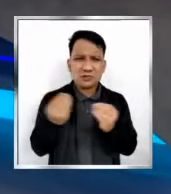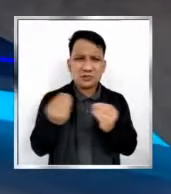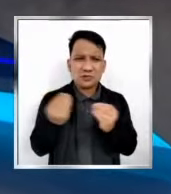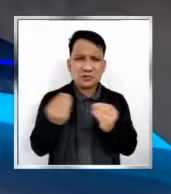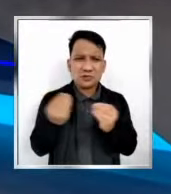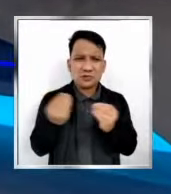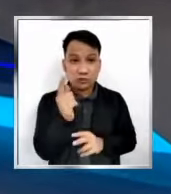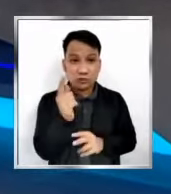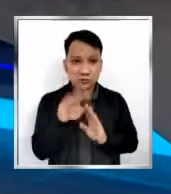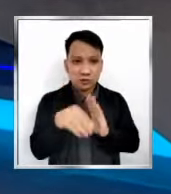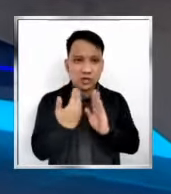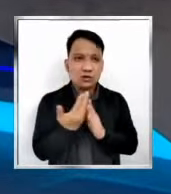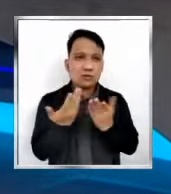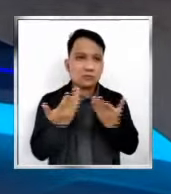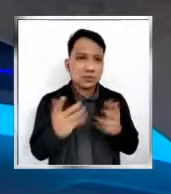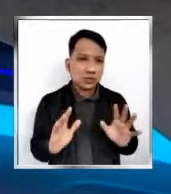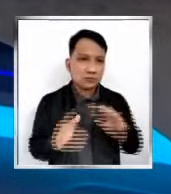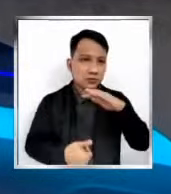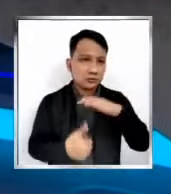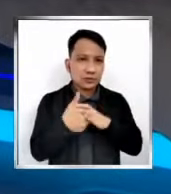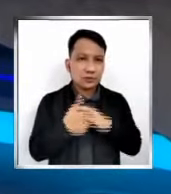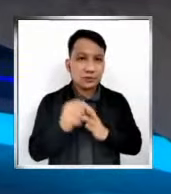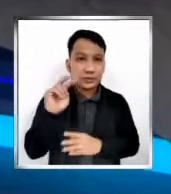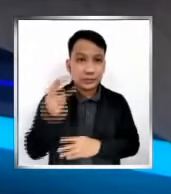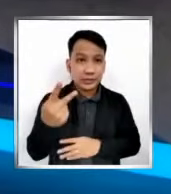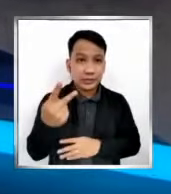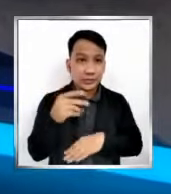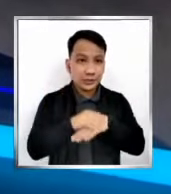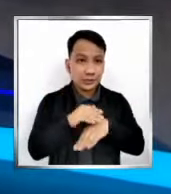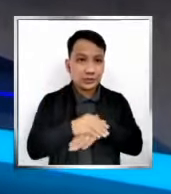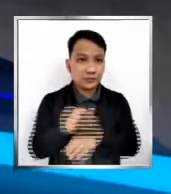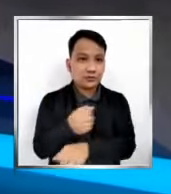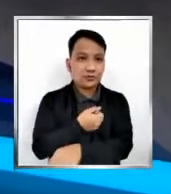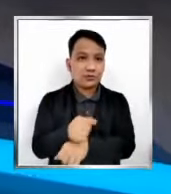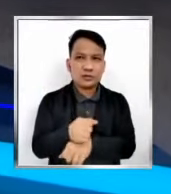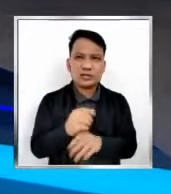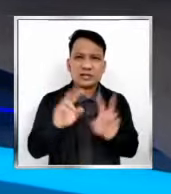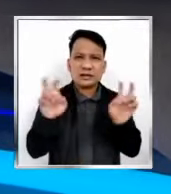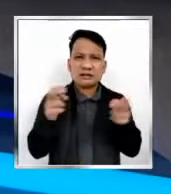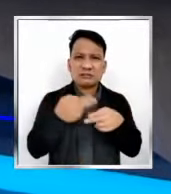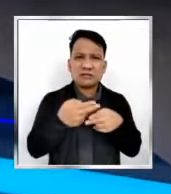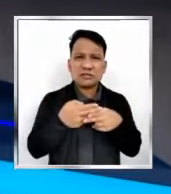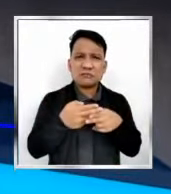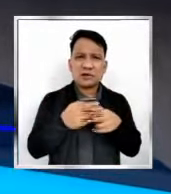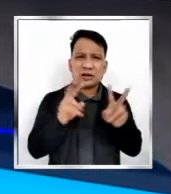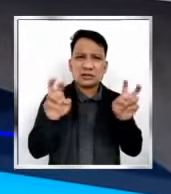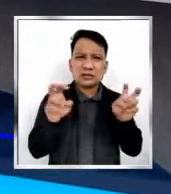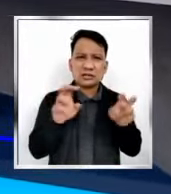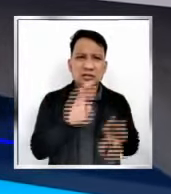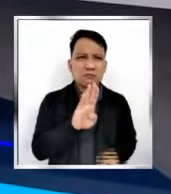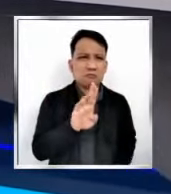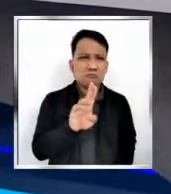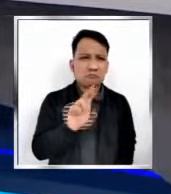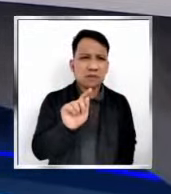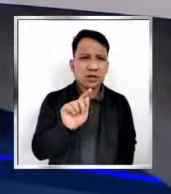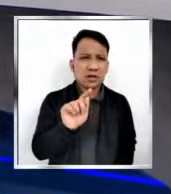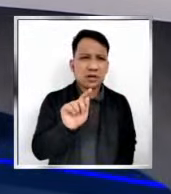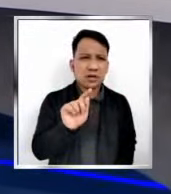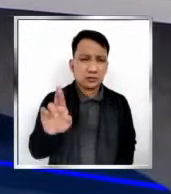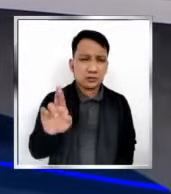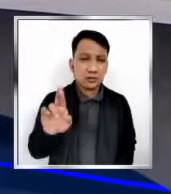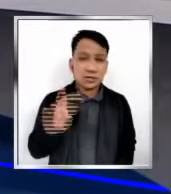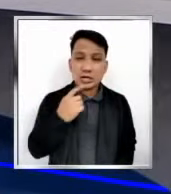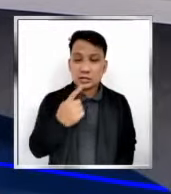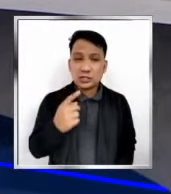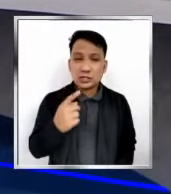pagkatapos ma-release ang second English song nila na Butter. Ang lyric video naman ng mapa ng Pinoy Pride na SB19 may more